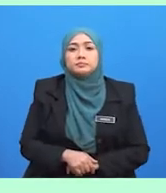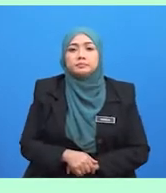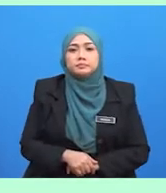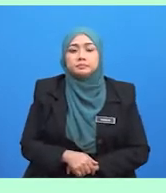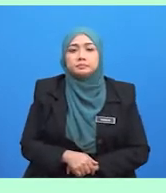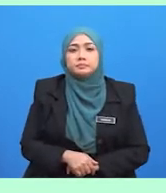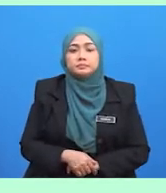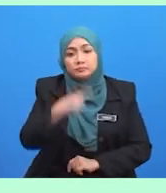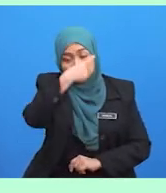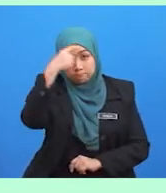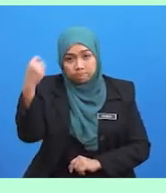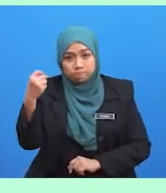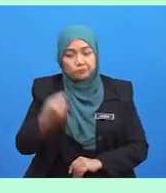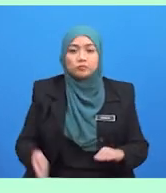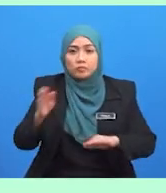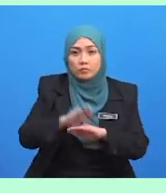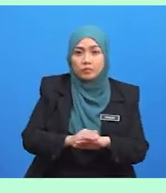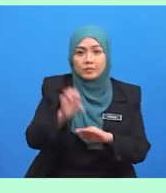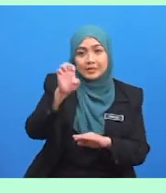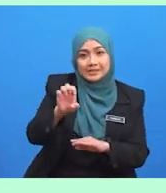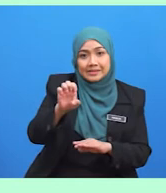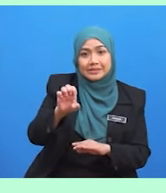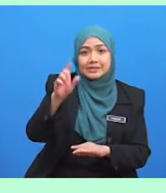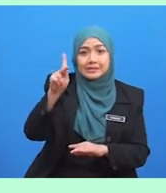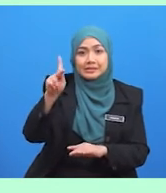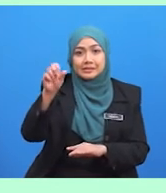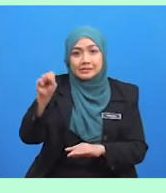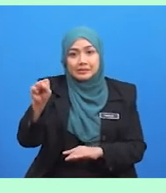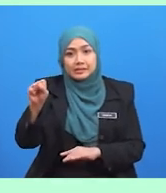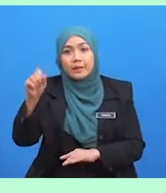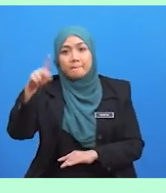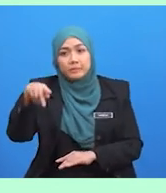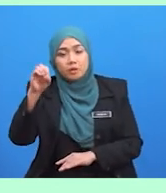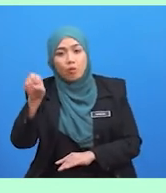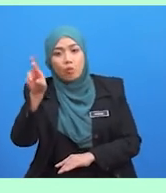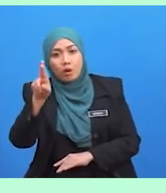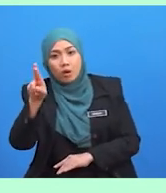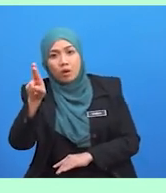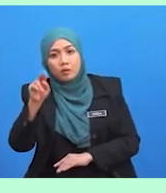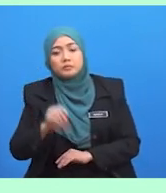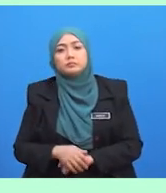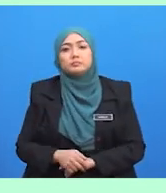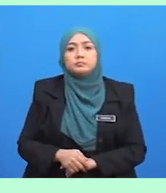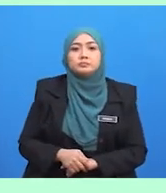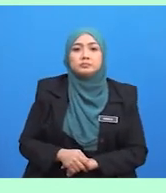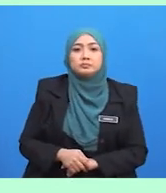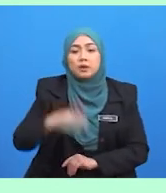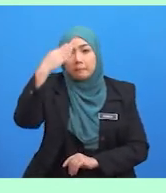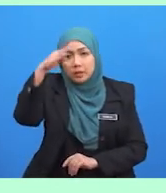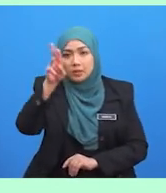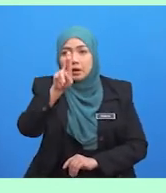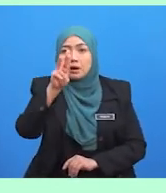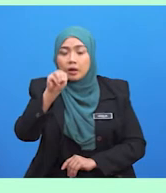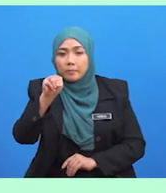Seterusnya, kesan ke atas ekspor. Di sini kadar pertukaran asing bagi ringgit